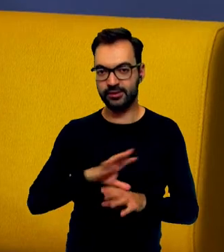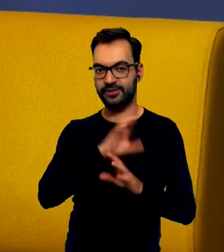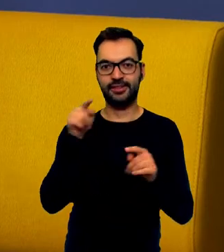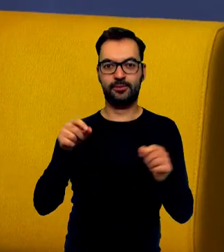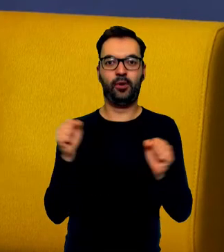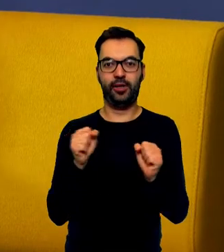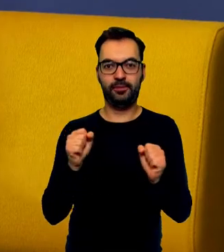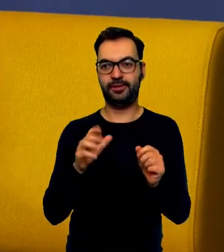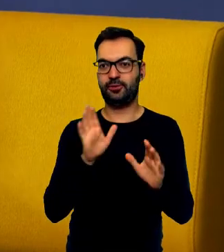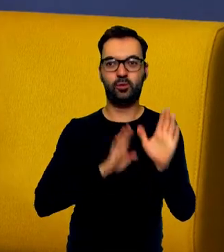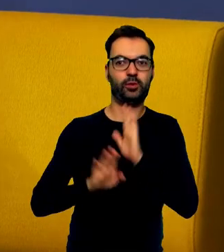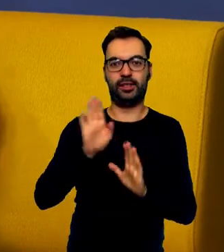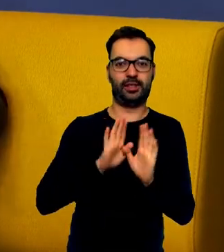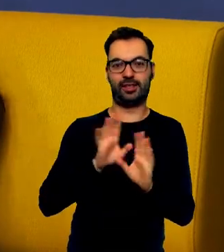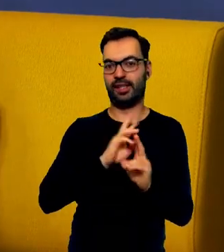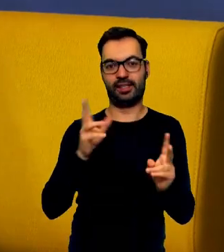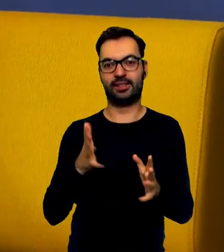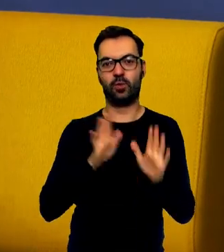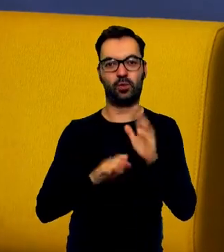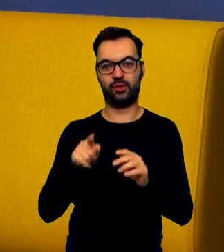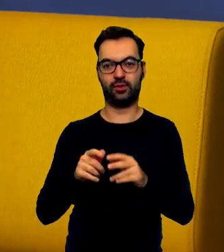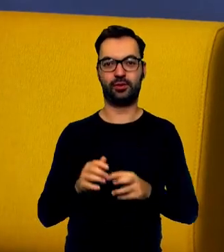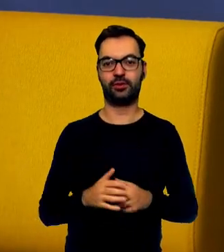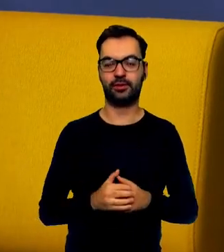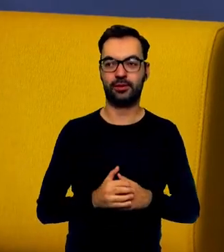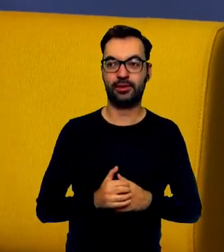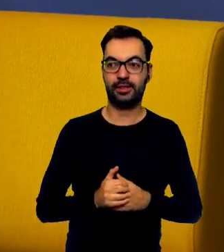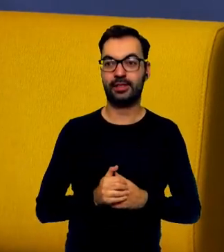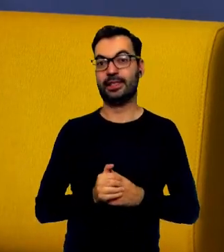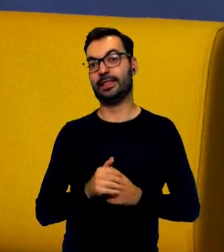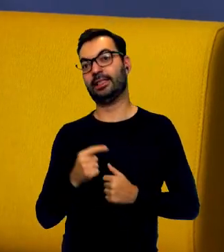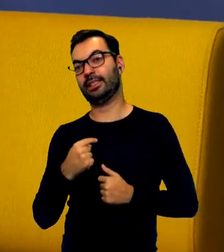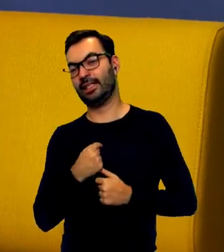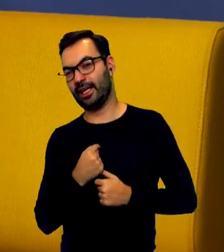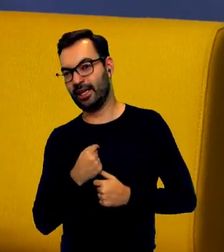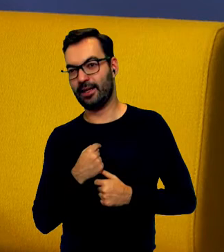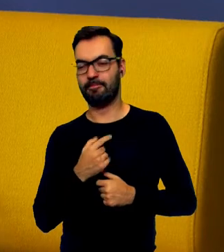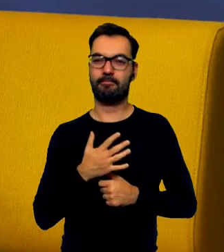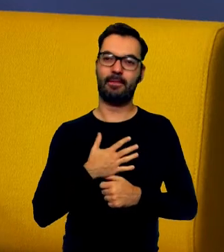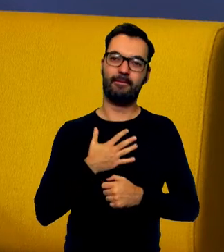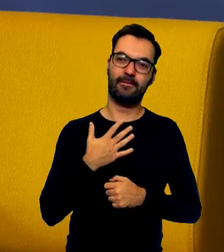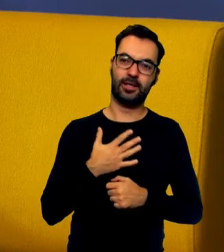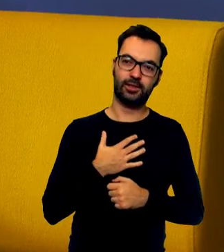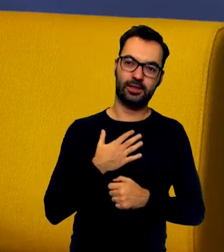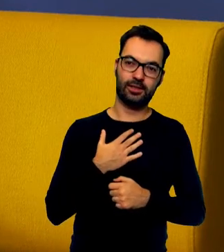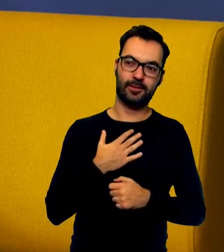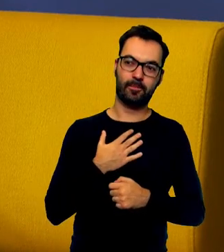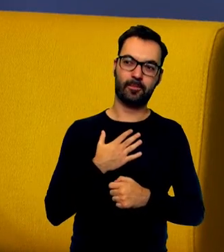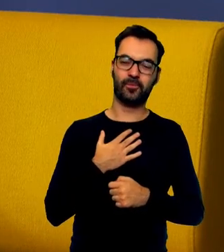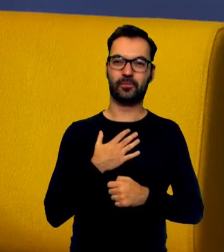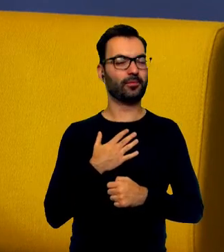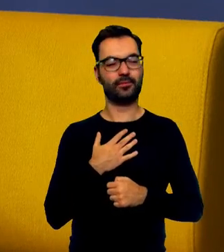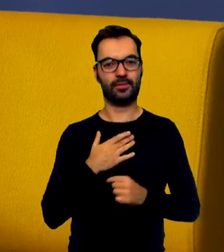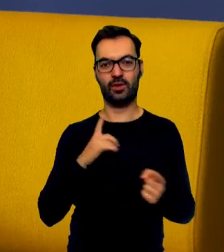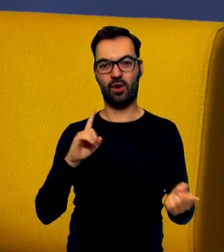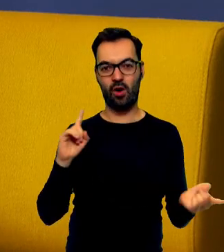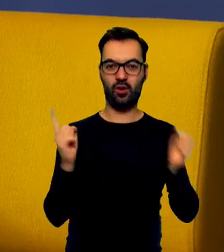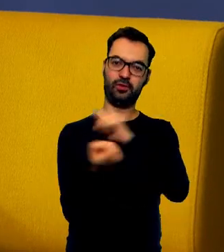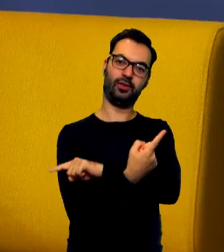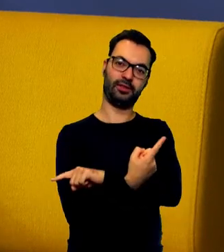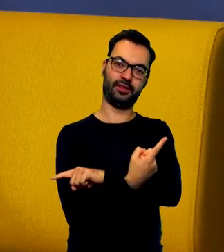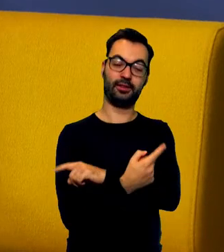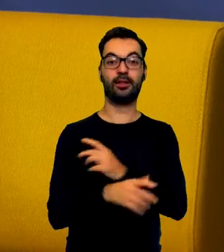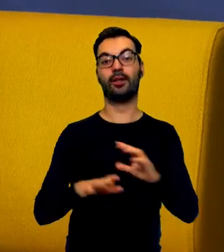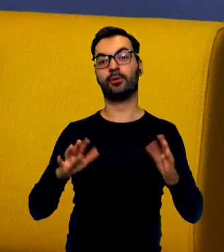się boimy i wszyscy chcielibyśmy tego uniknąć. No ja jednak mam wrażenie, że jest dokładnie odwrotnie.